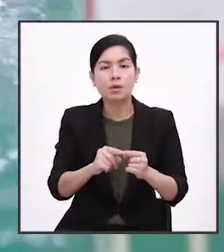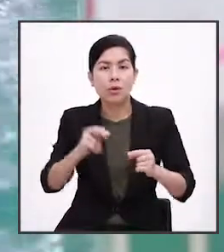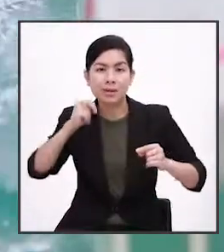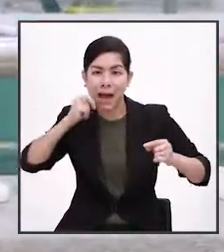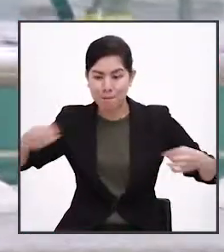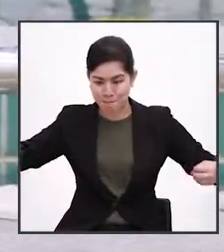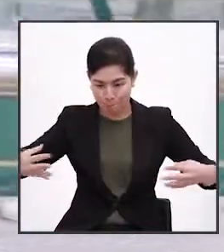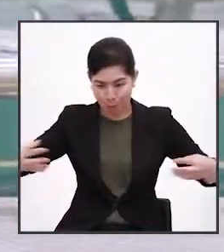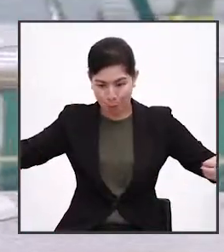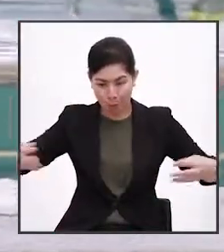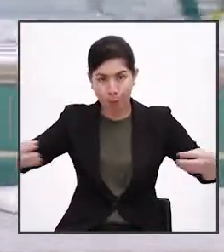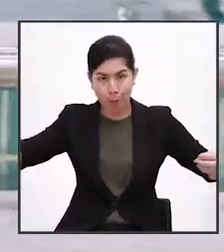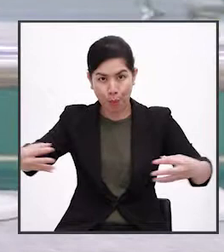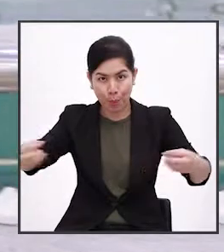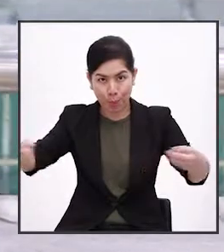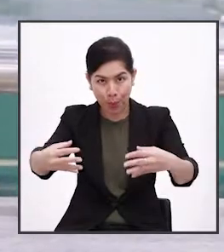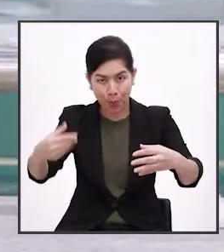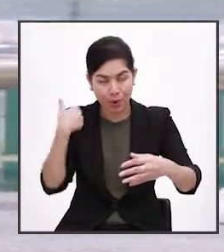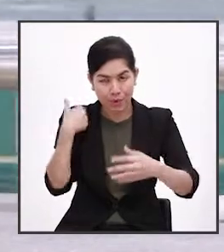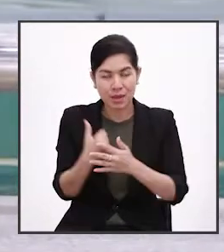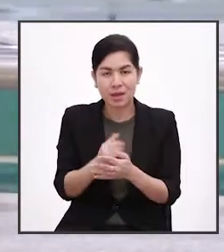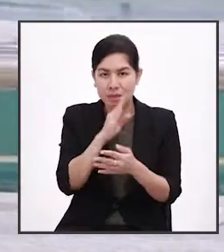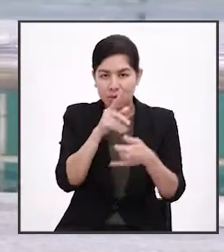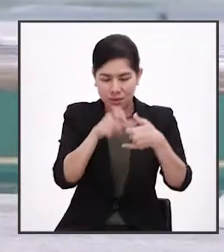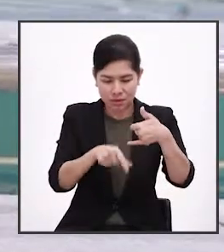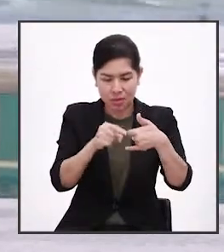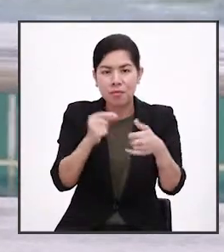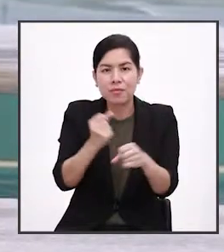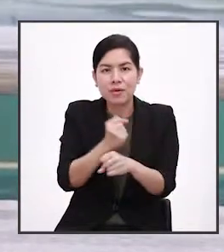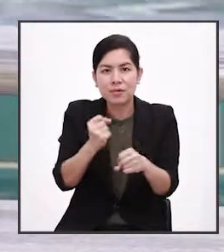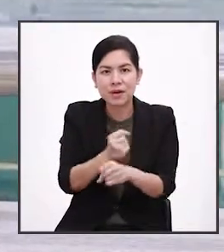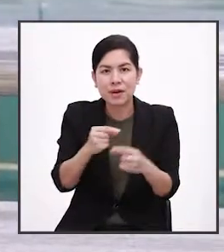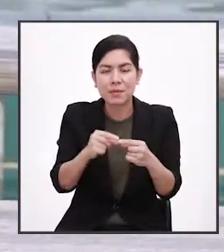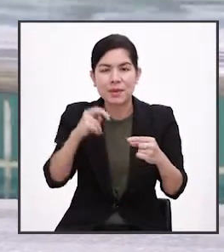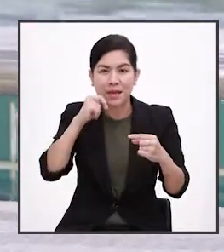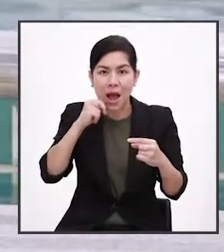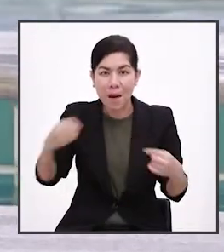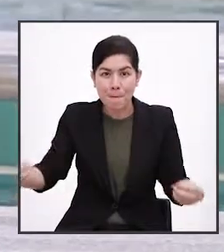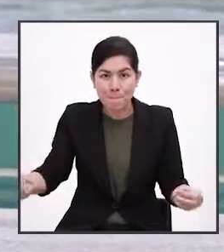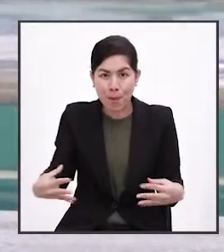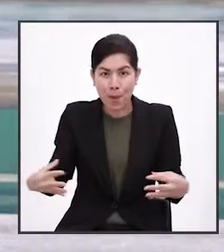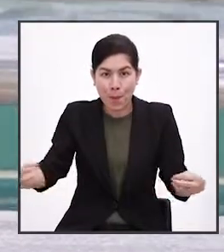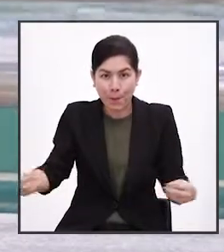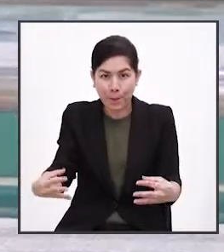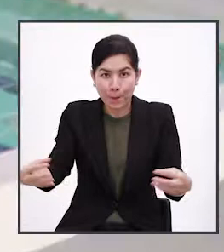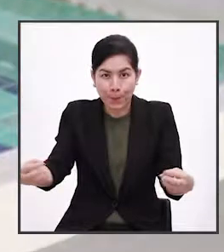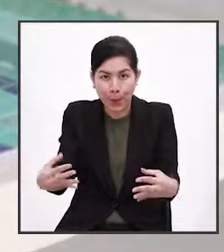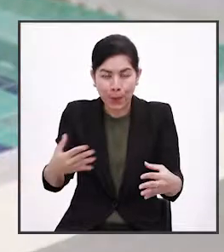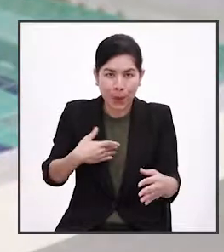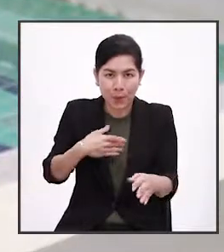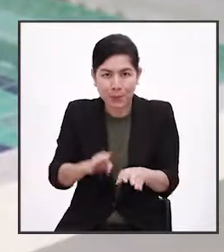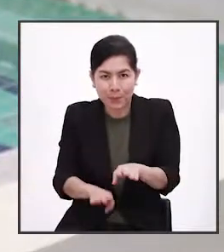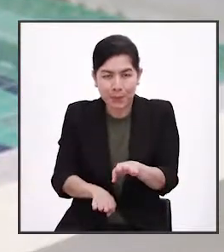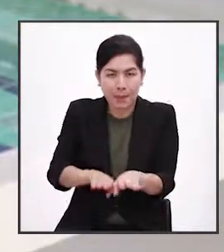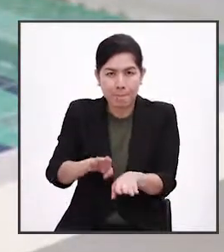านข้างในขณะที่ผู้ป่วยกำลังฝึกเดินตรงลู่เดินตรงนี้จะมีแรงดันน้ำให้ผู้ป่วยต้องคอยต้านแรงไว้เพื่อเพิ่มการ